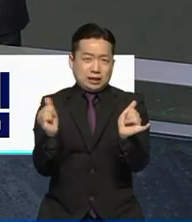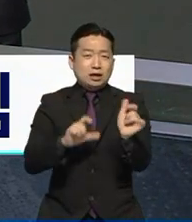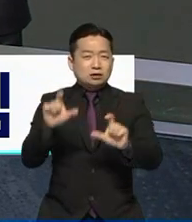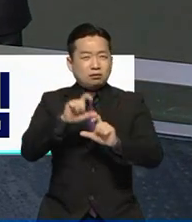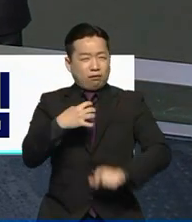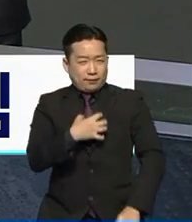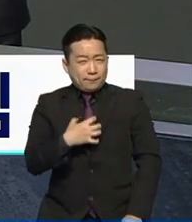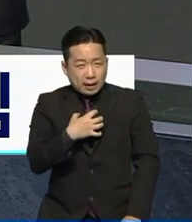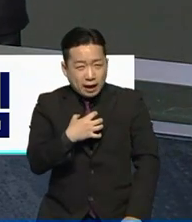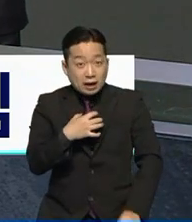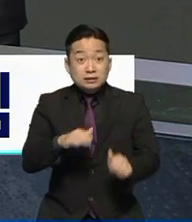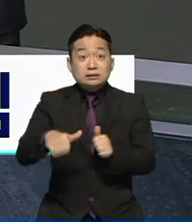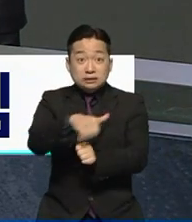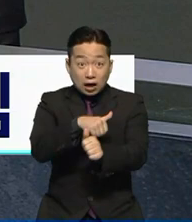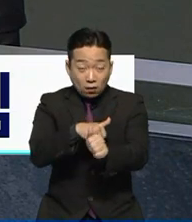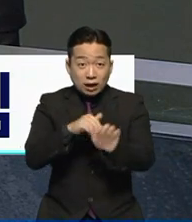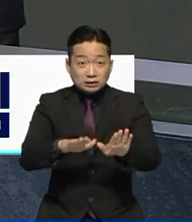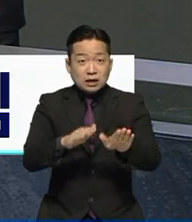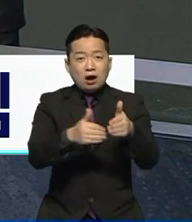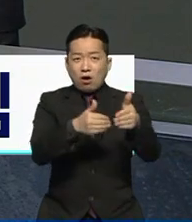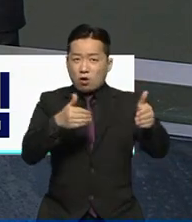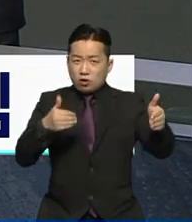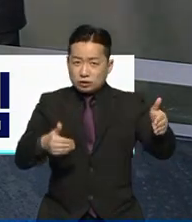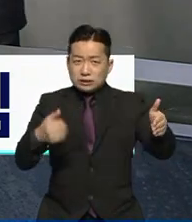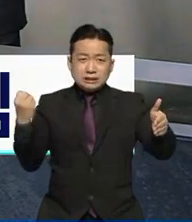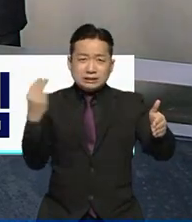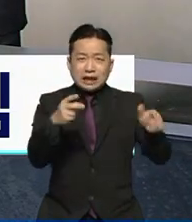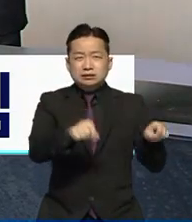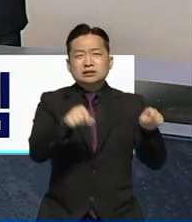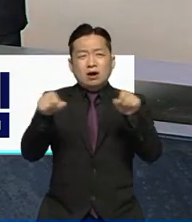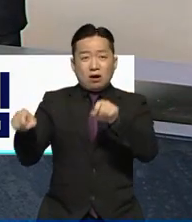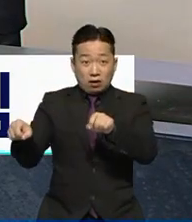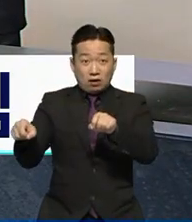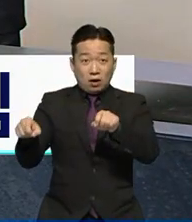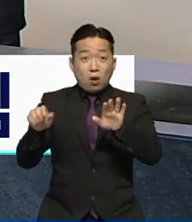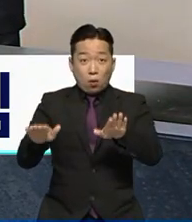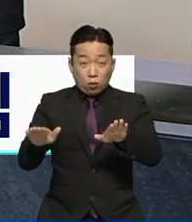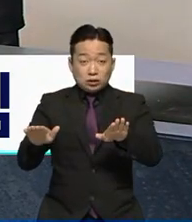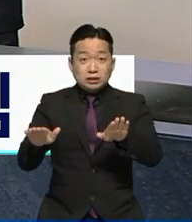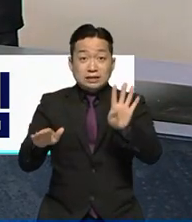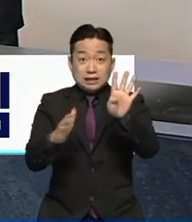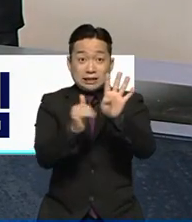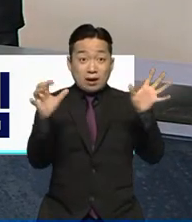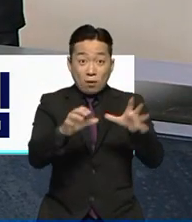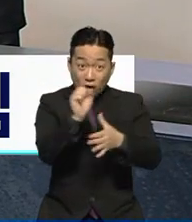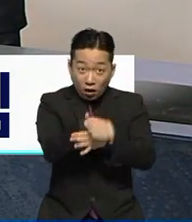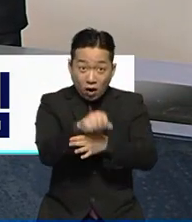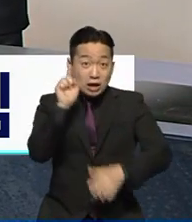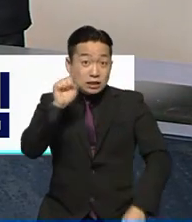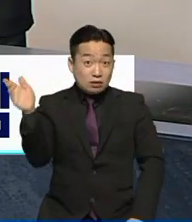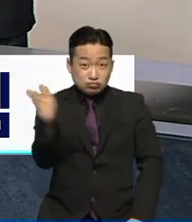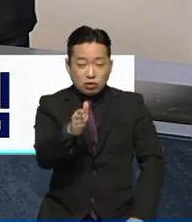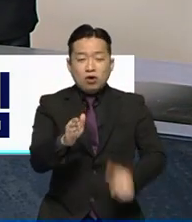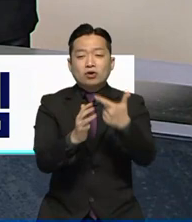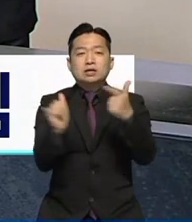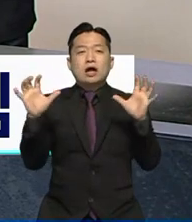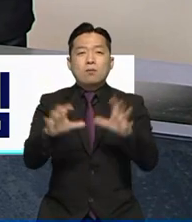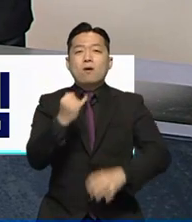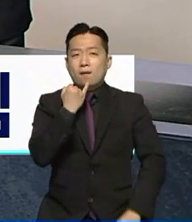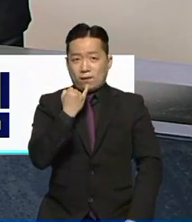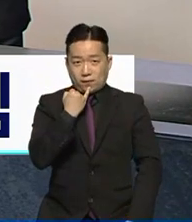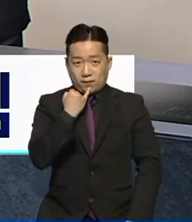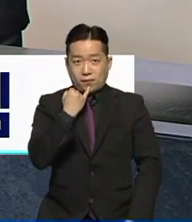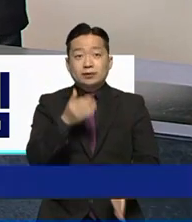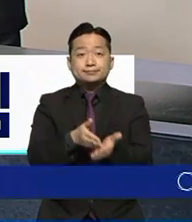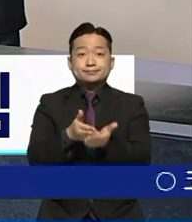크죠. 이런 상황에서 거리 두기는 다시 연장되는데 오늘까지는 4명, 내일부터는 6명까지 만날 수